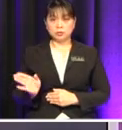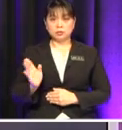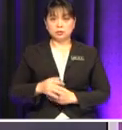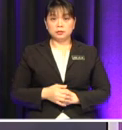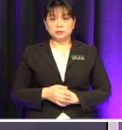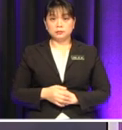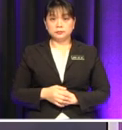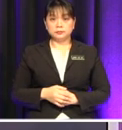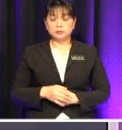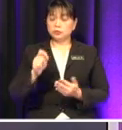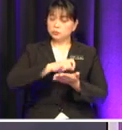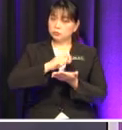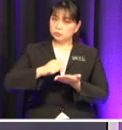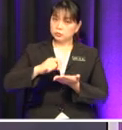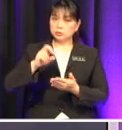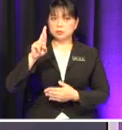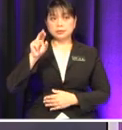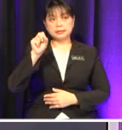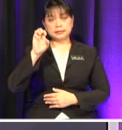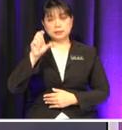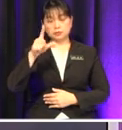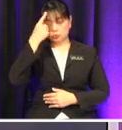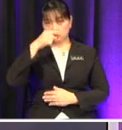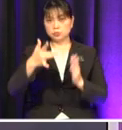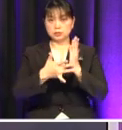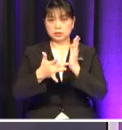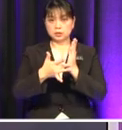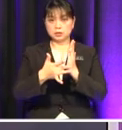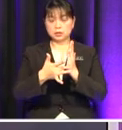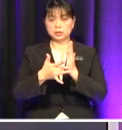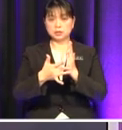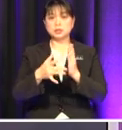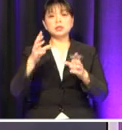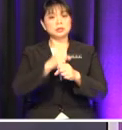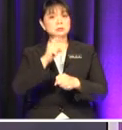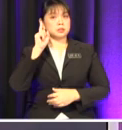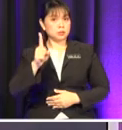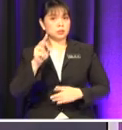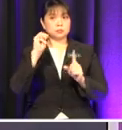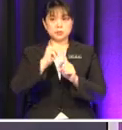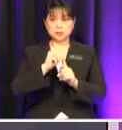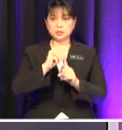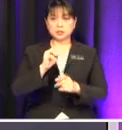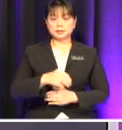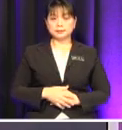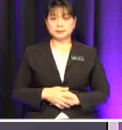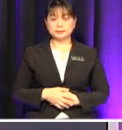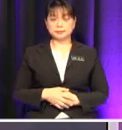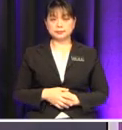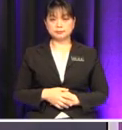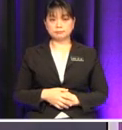dia tulis Raise untuk teknik dapat satu maka satu